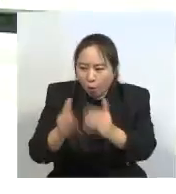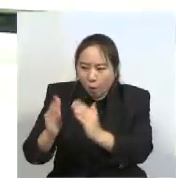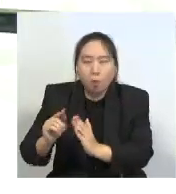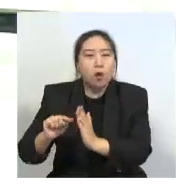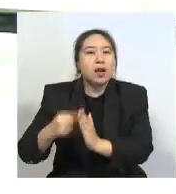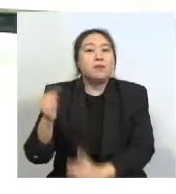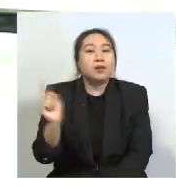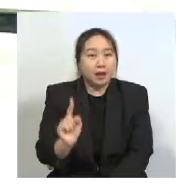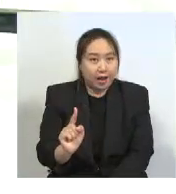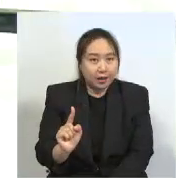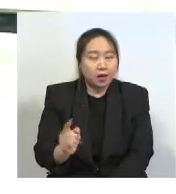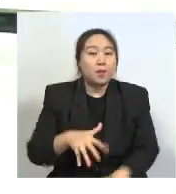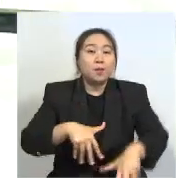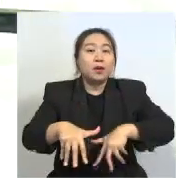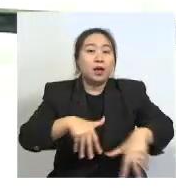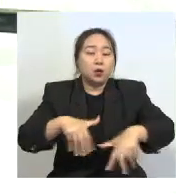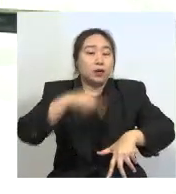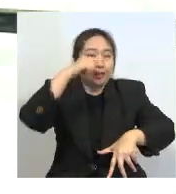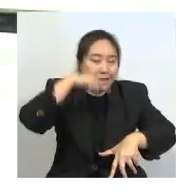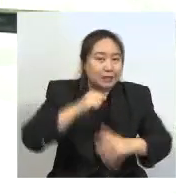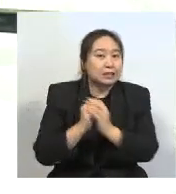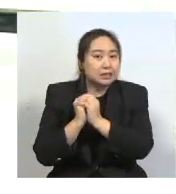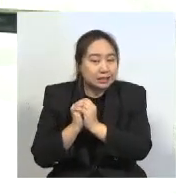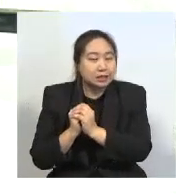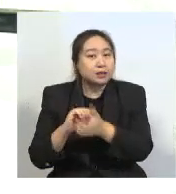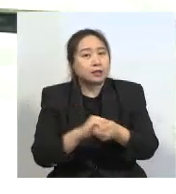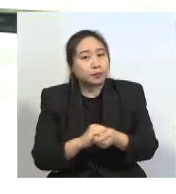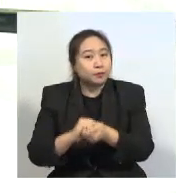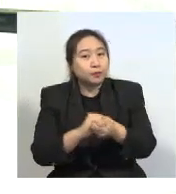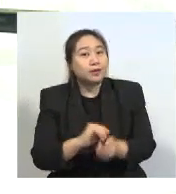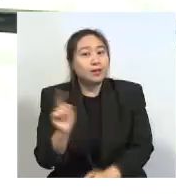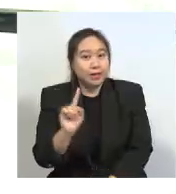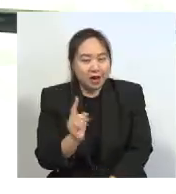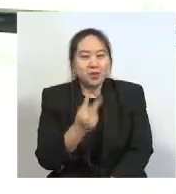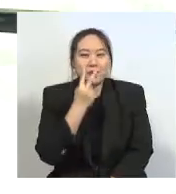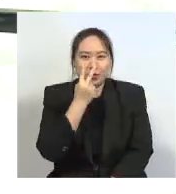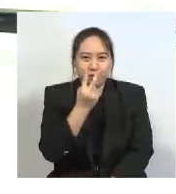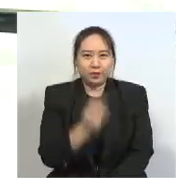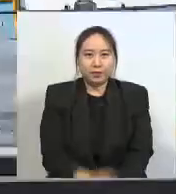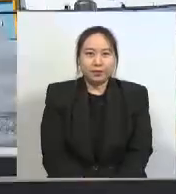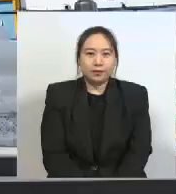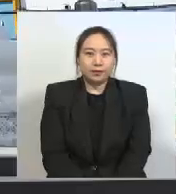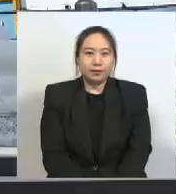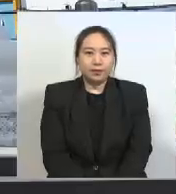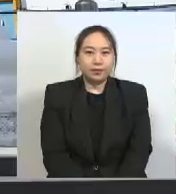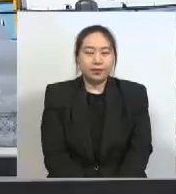รวมถึงความสัมพันธ์ของพี่น้องชาวไทยและชาวจีนจนถึงทุกวันนี้เราไปติดตามพร้อมๆกันเลยค่ะ